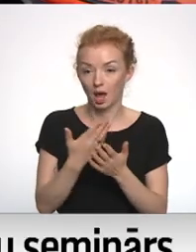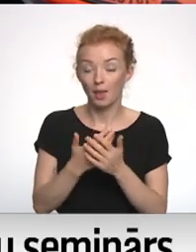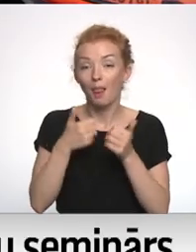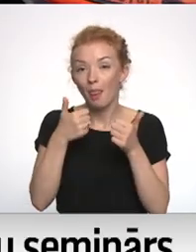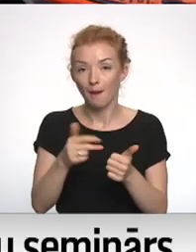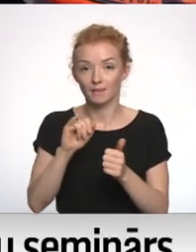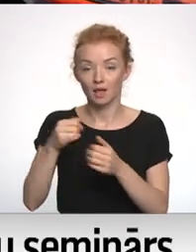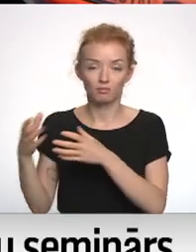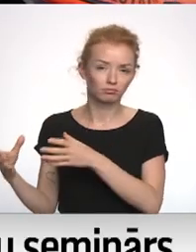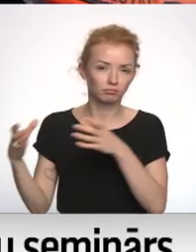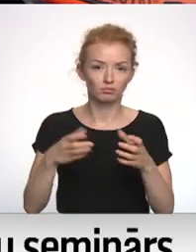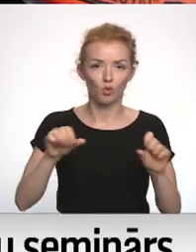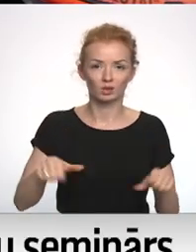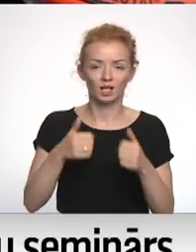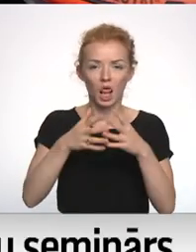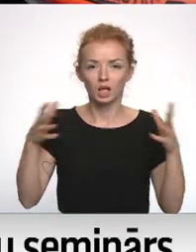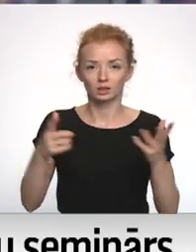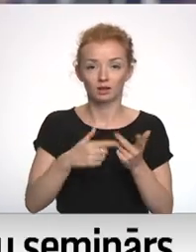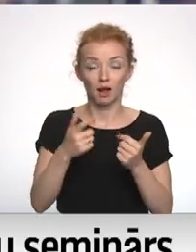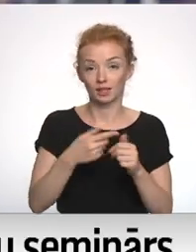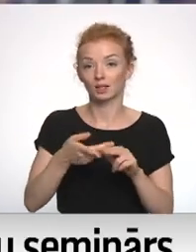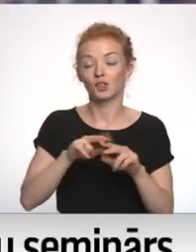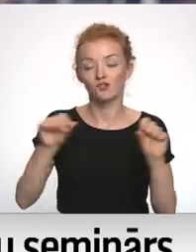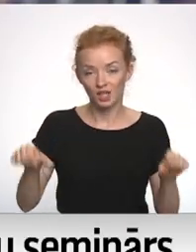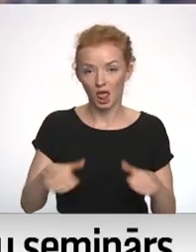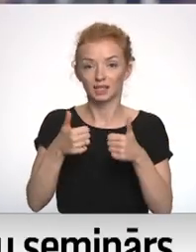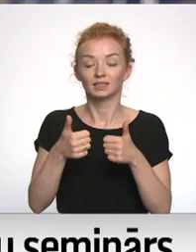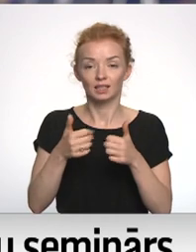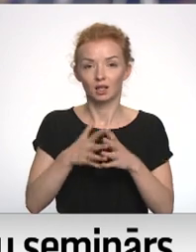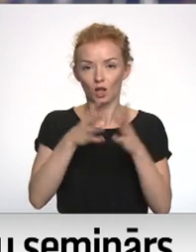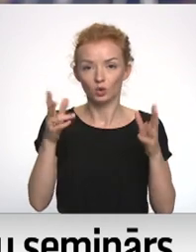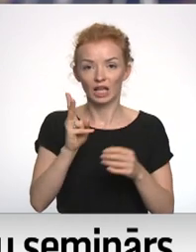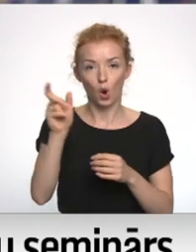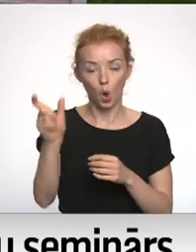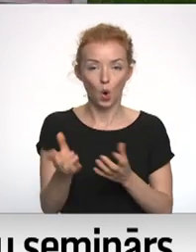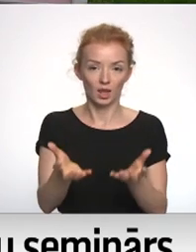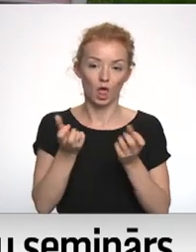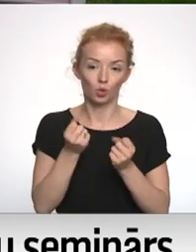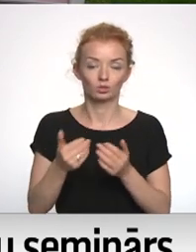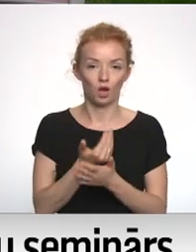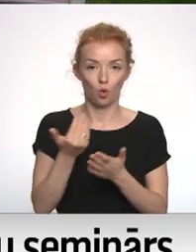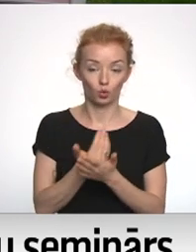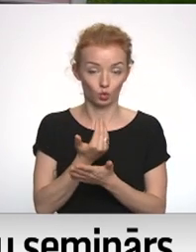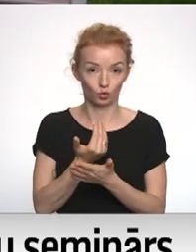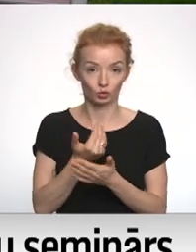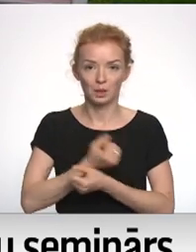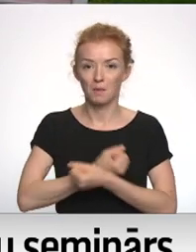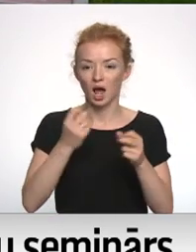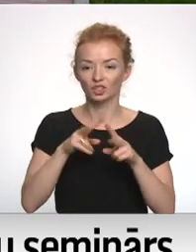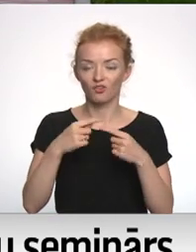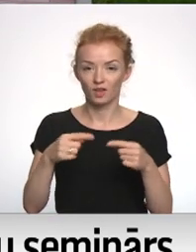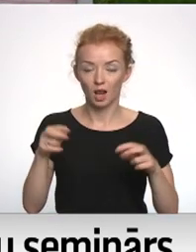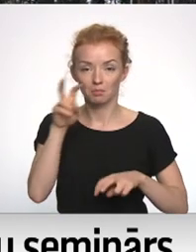atbrauc liels skaits vienlaicīgu šejien, un tad tas nozīmē, ka vienlaicīgi daudz vairāk kinologi iegūst kaut ko jaunu. Sprākstvielas suņi meklēja ne